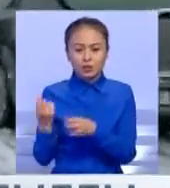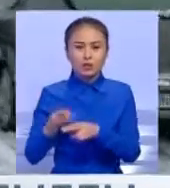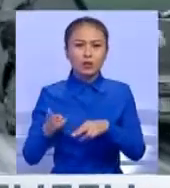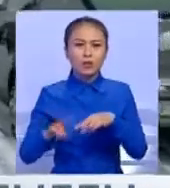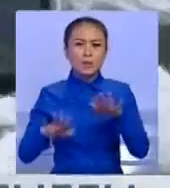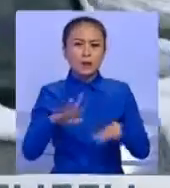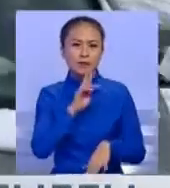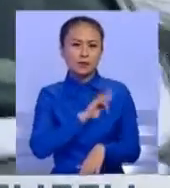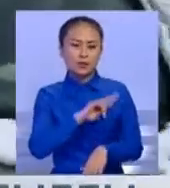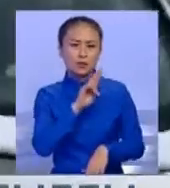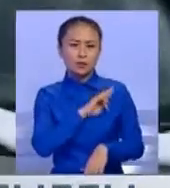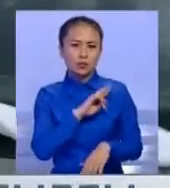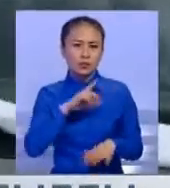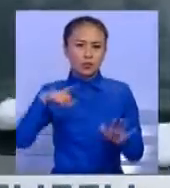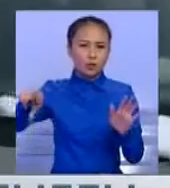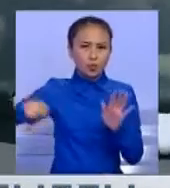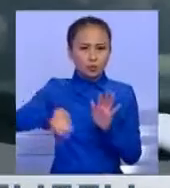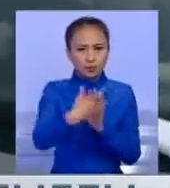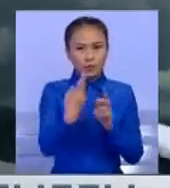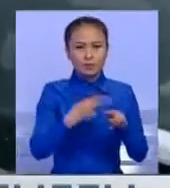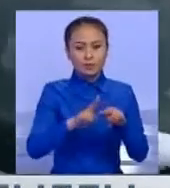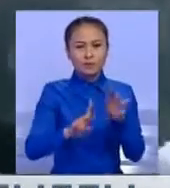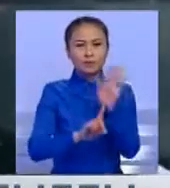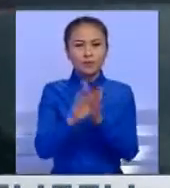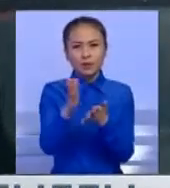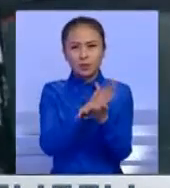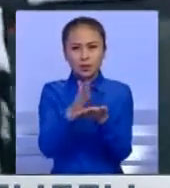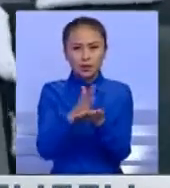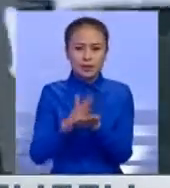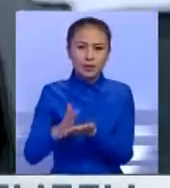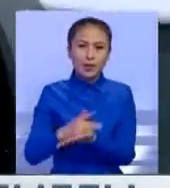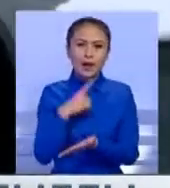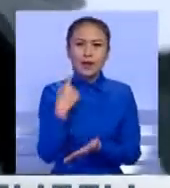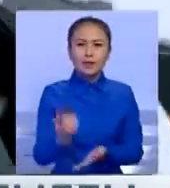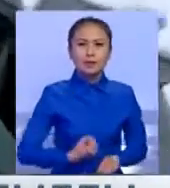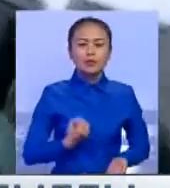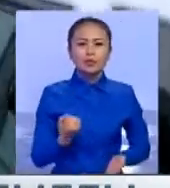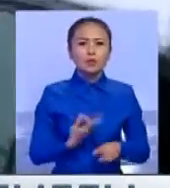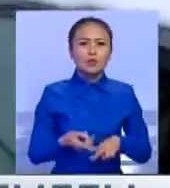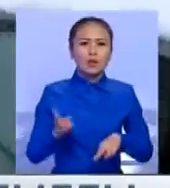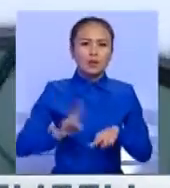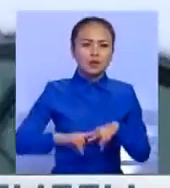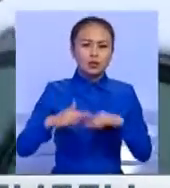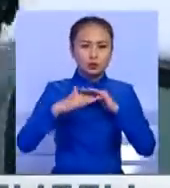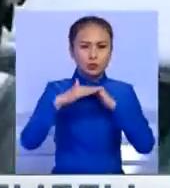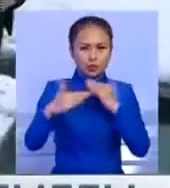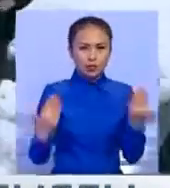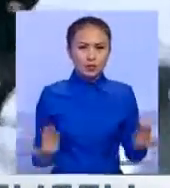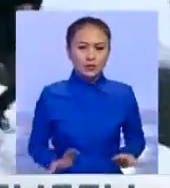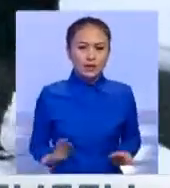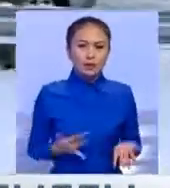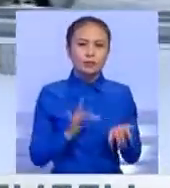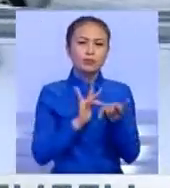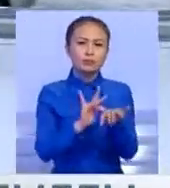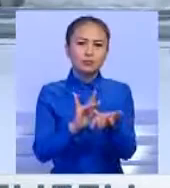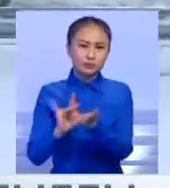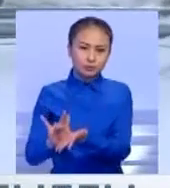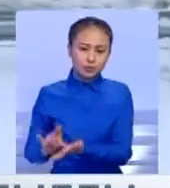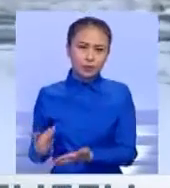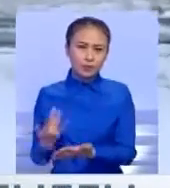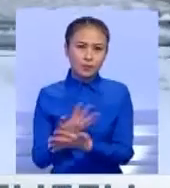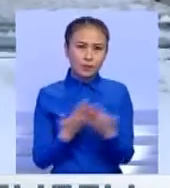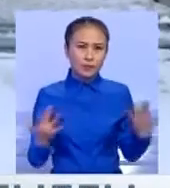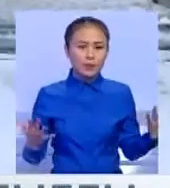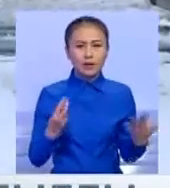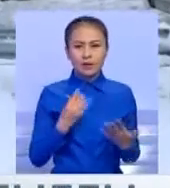қызмет мамандары таш жолдарды күреуге барын салып жатыр. Бұған әскерилер де жұмылған. Жергілікті билік тұрғындар мен саяхатшыларды